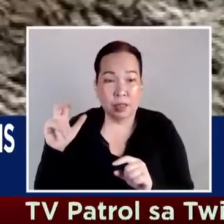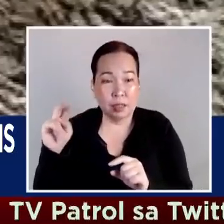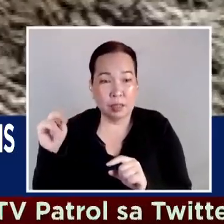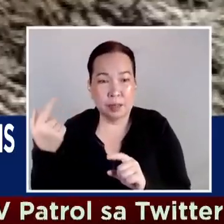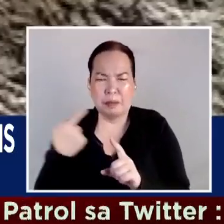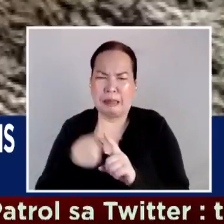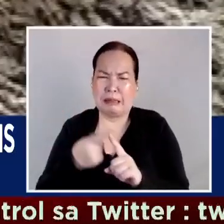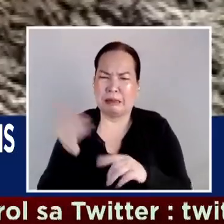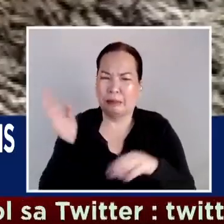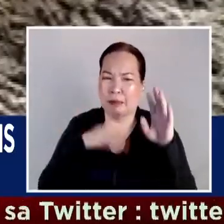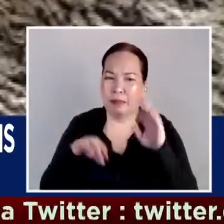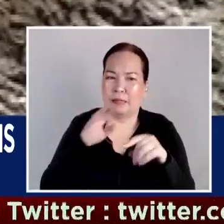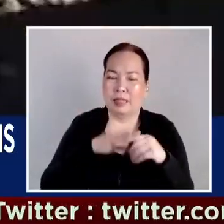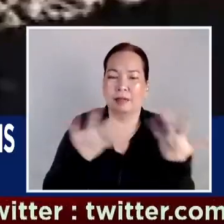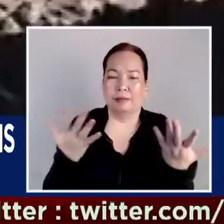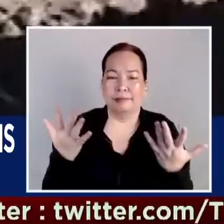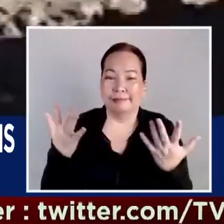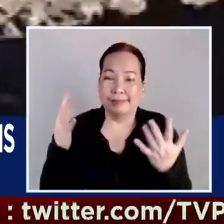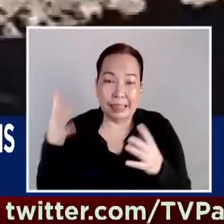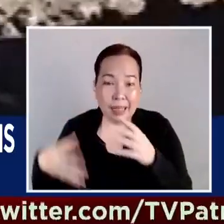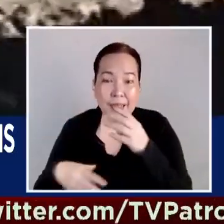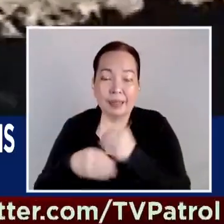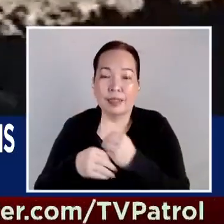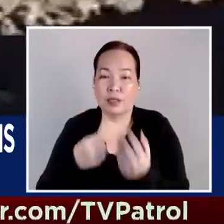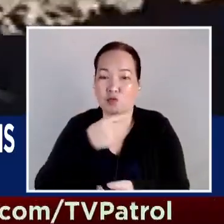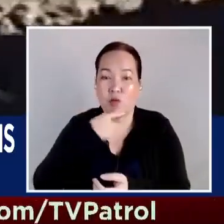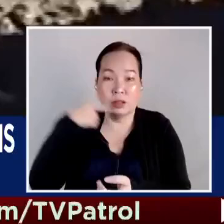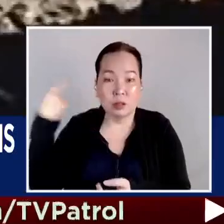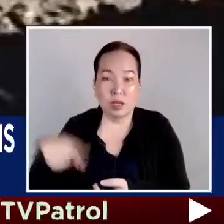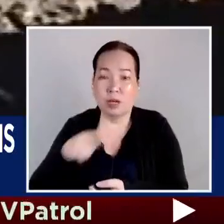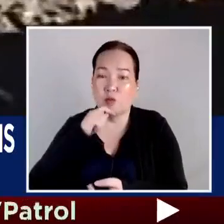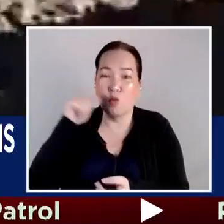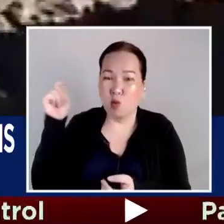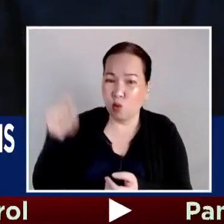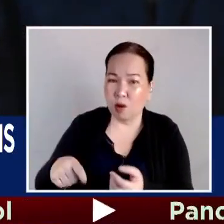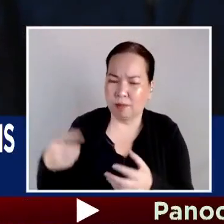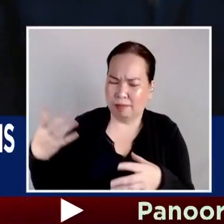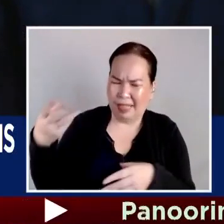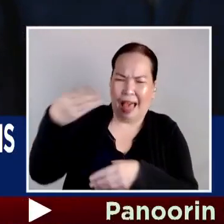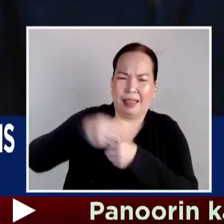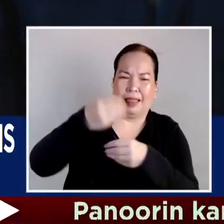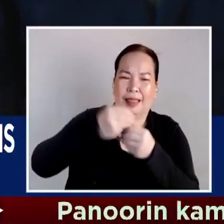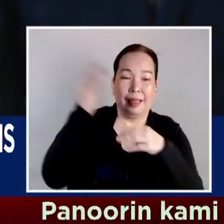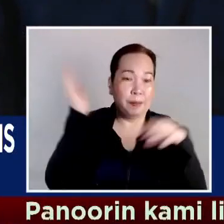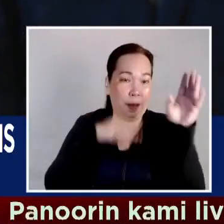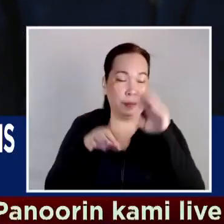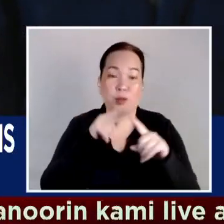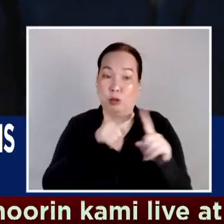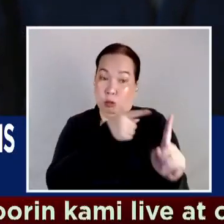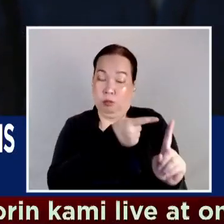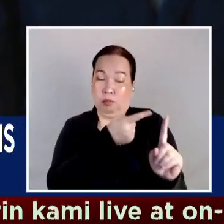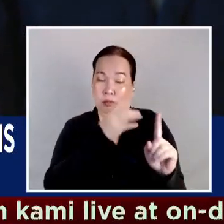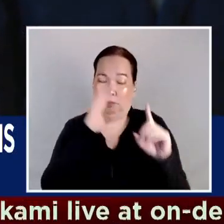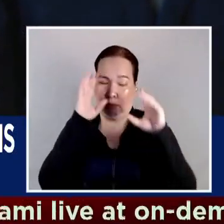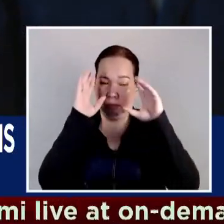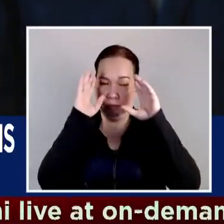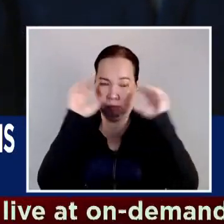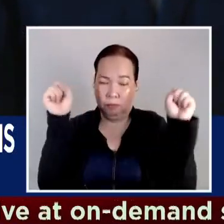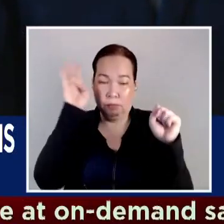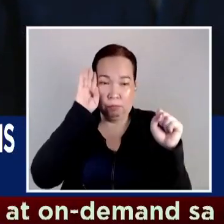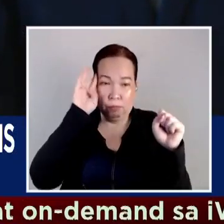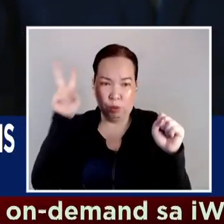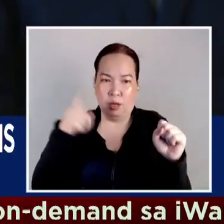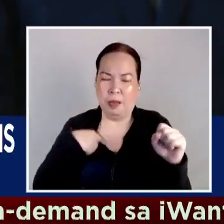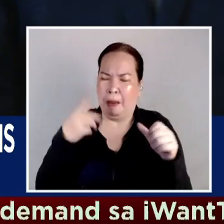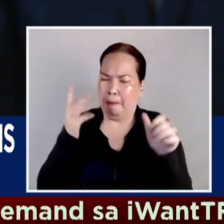sa pagitan ng Russia at Ukraine. Ilan ito sa mga balak-unahing resolbahin ni Marcos base sa pakikipag-ugnayan sa